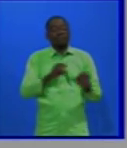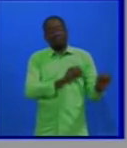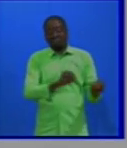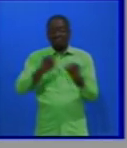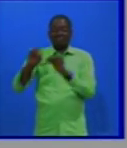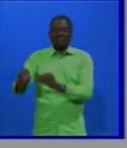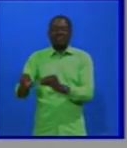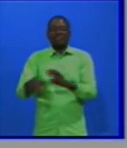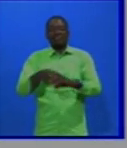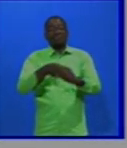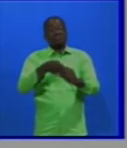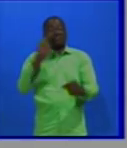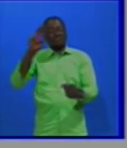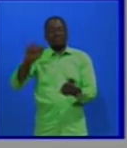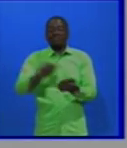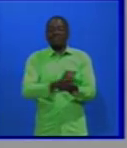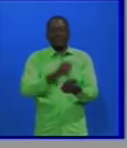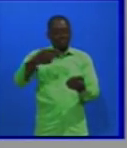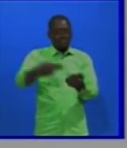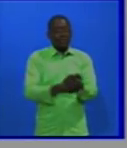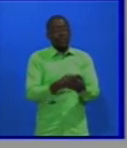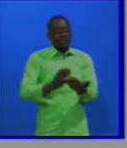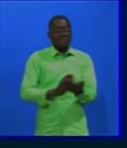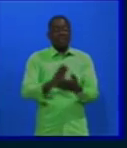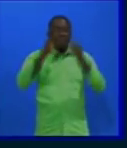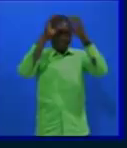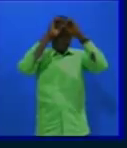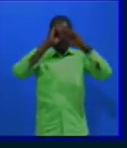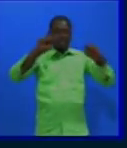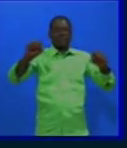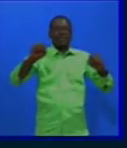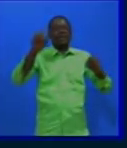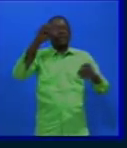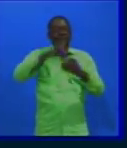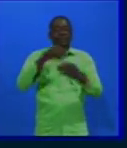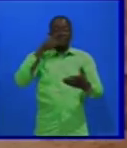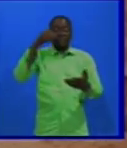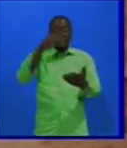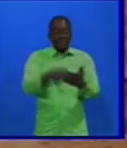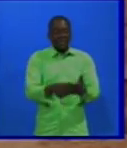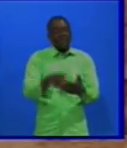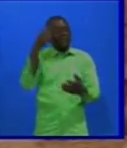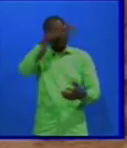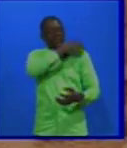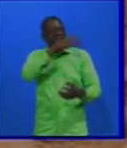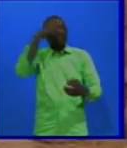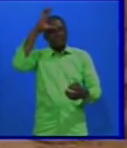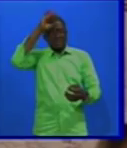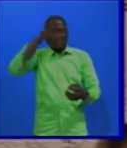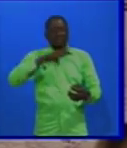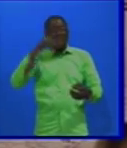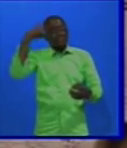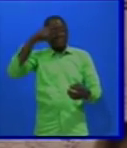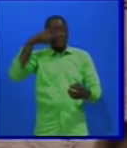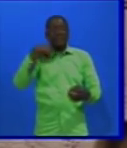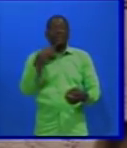démission fracassante est un nouveau camouflet pour le président des États-Unis. Dans un courrier adressé aux locataires de la Maison-Blanche, l'ex-général des Marines insiste sur